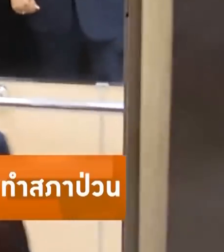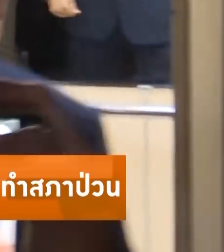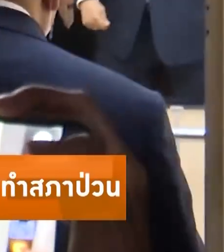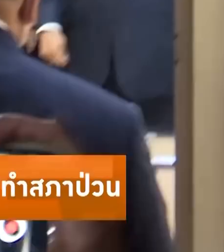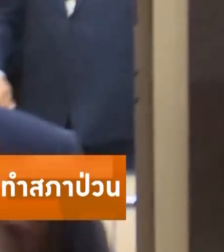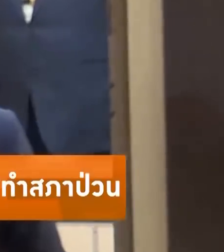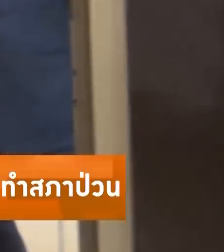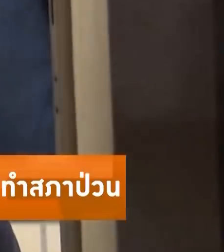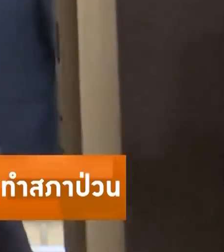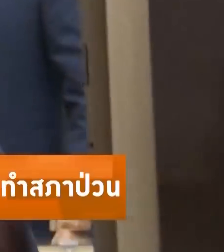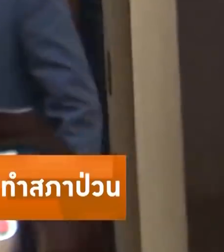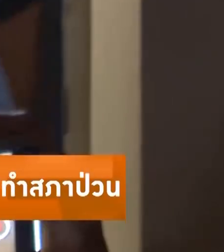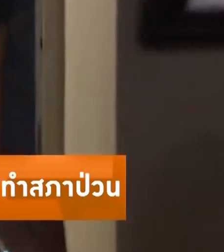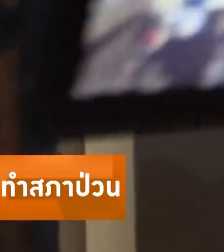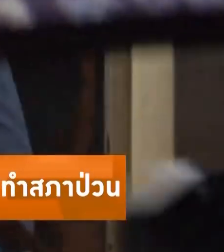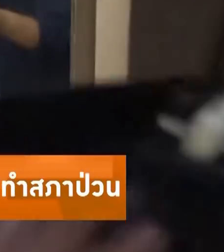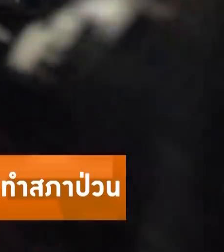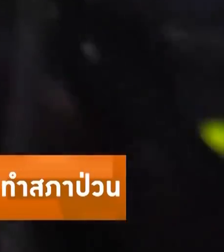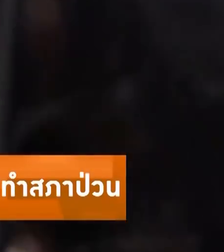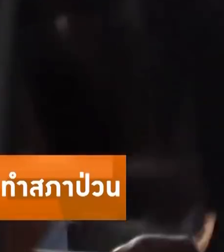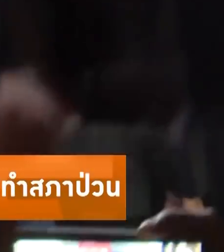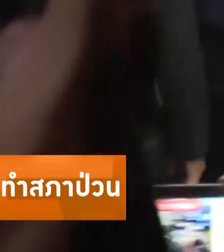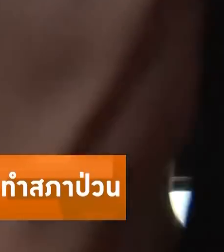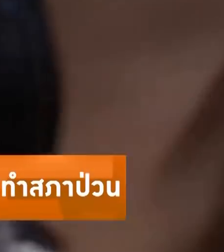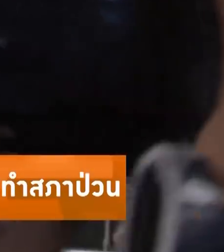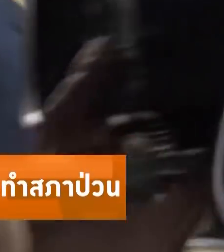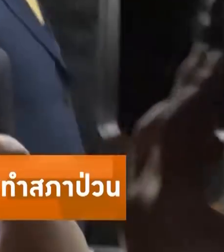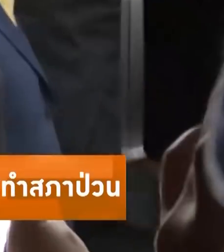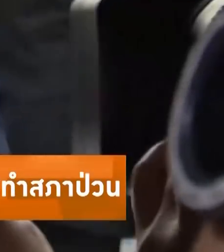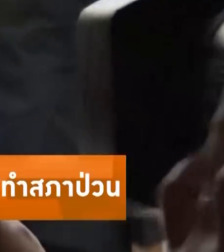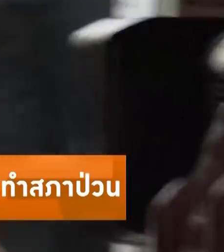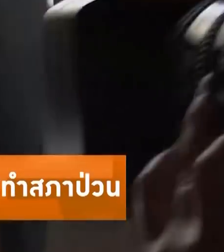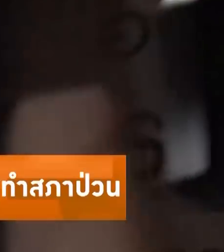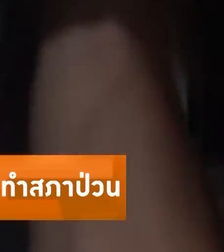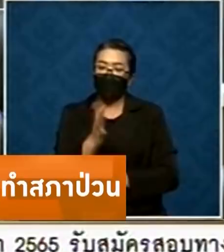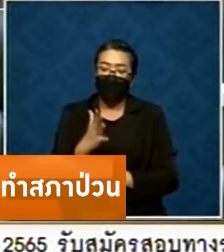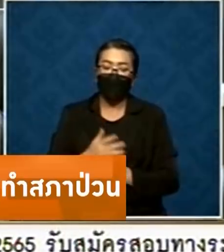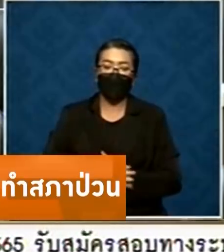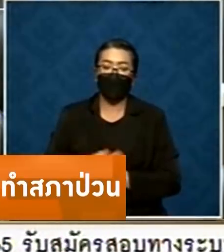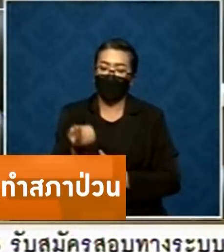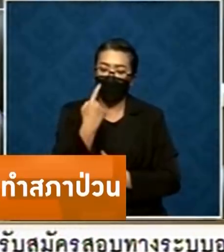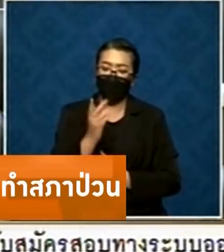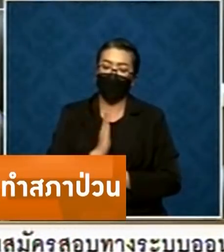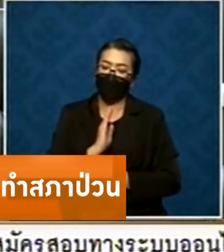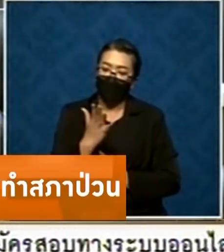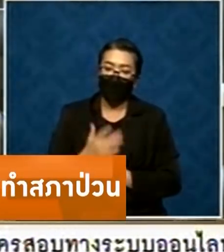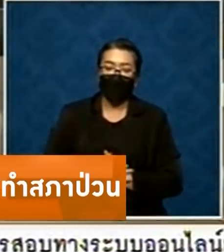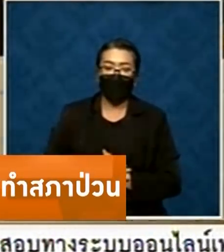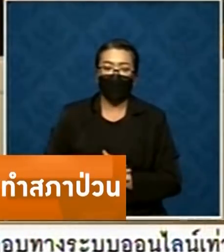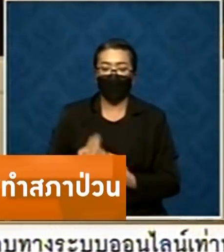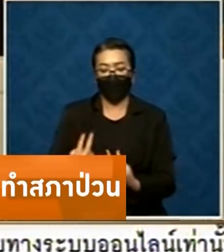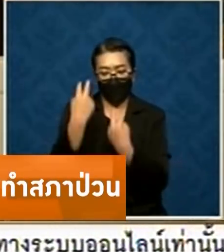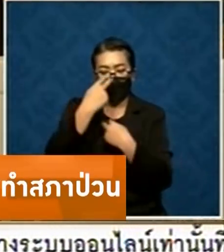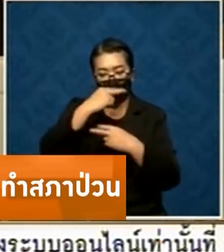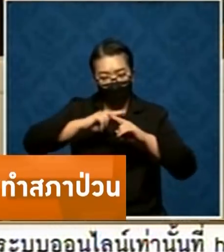สภาเนี่ยจะเสียหายในสุดนั้นก็จะกระทบกระเทือนต่อภาพลักษณ์ของพรรคการเมืองต่างๆในสภาด้วยหรือแม้กระทั่งนะครับอาจจะต้องระมัดระวัง